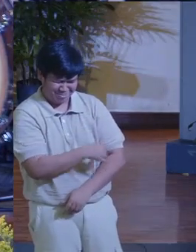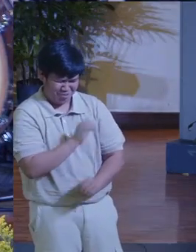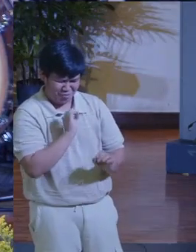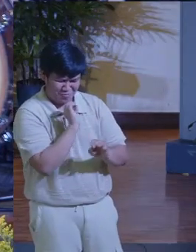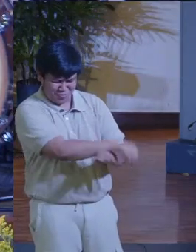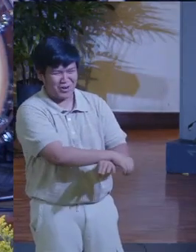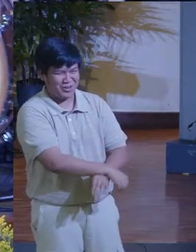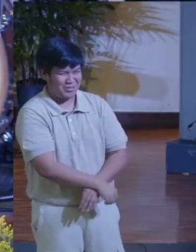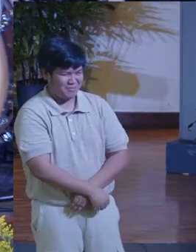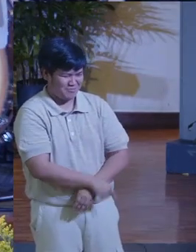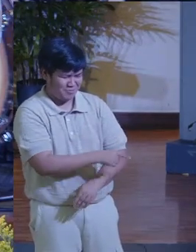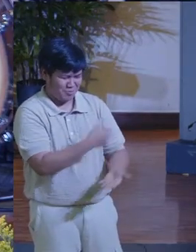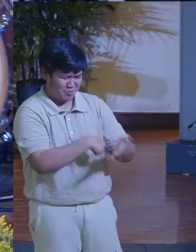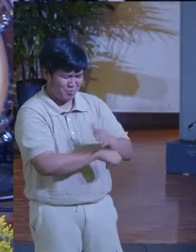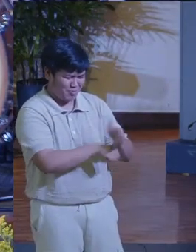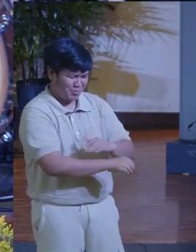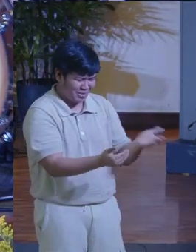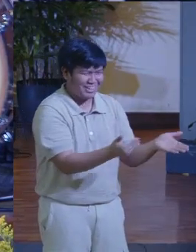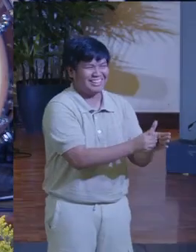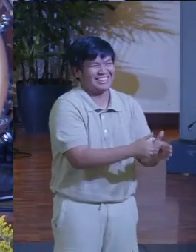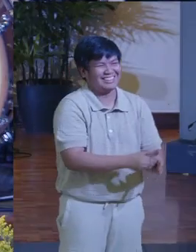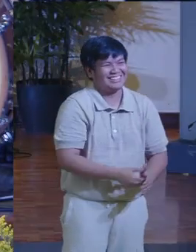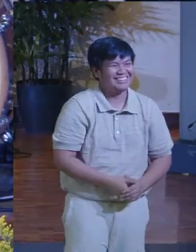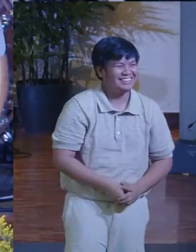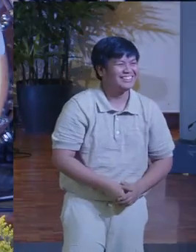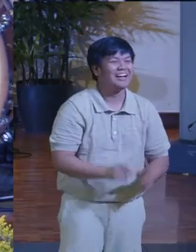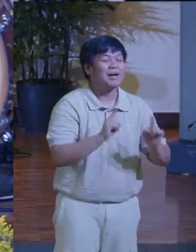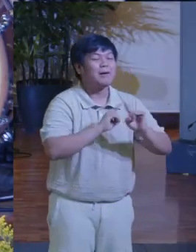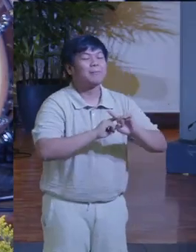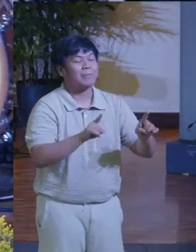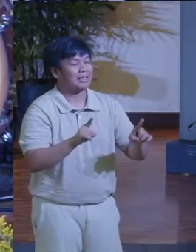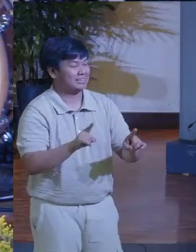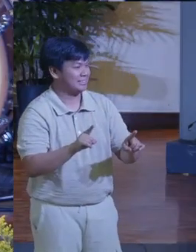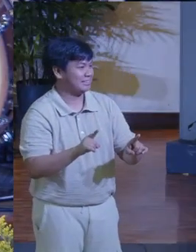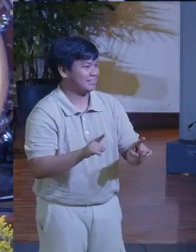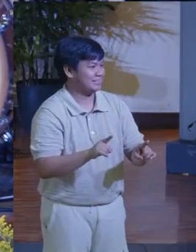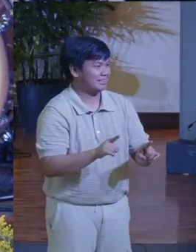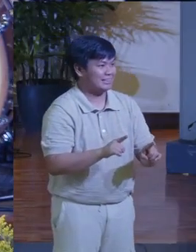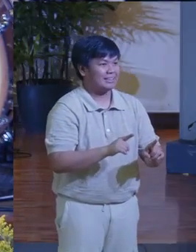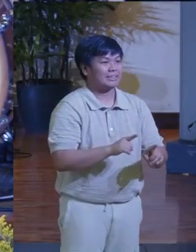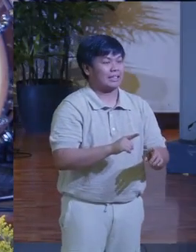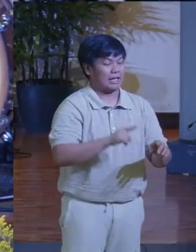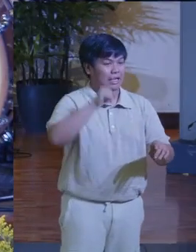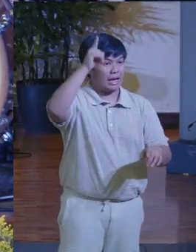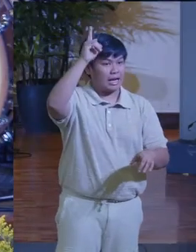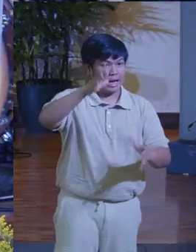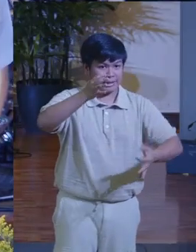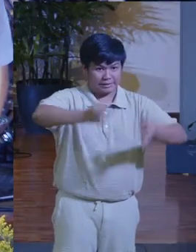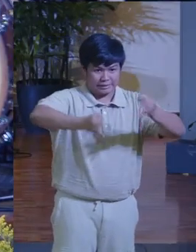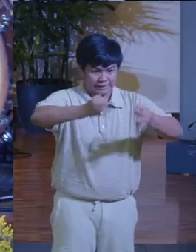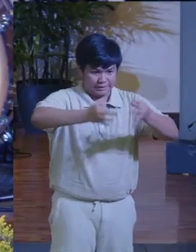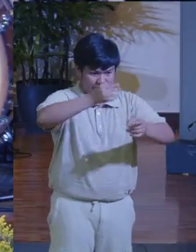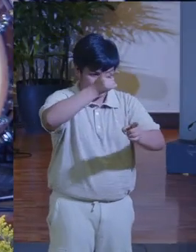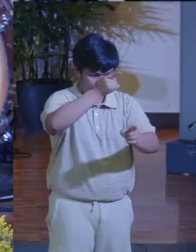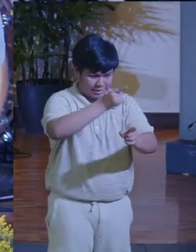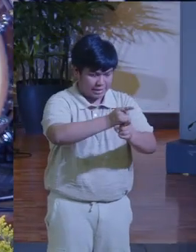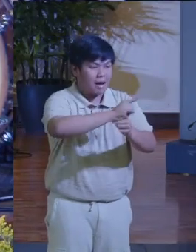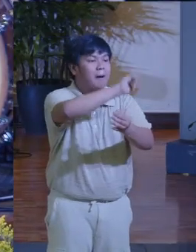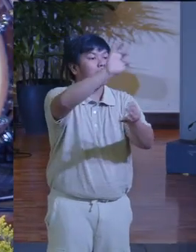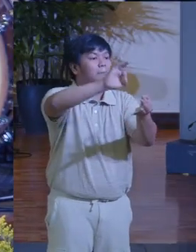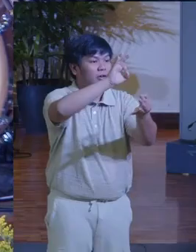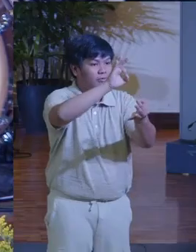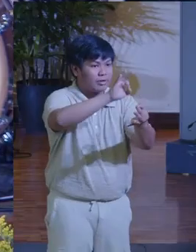No? Mauulit-ulitin ko ito. Pero minsan lang ang justification ng Diyos. Ganap,